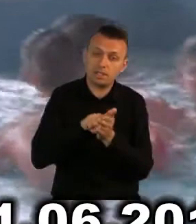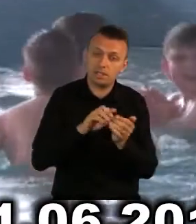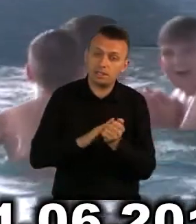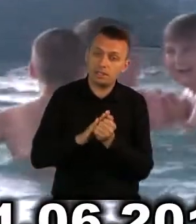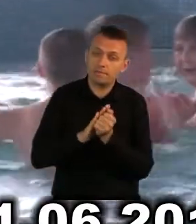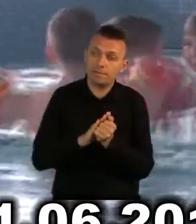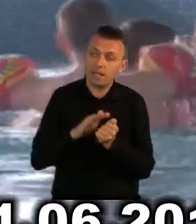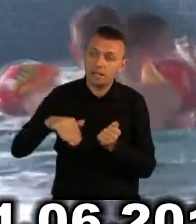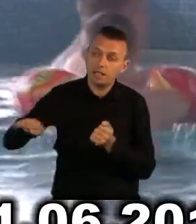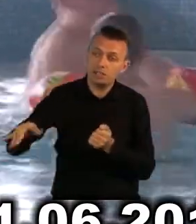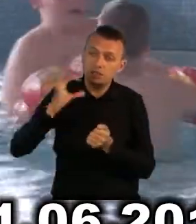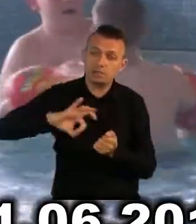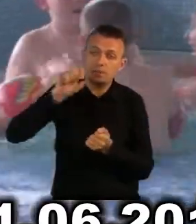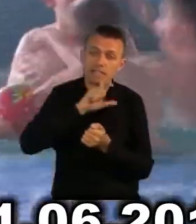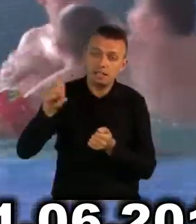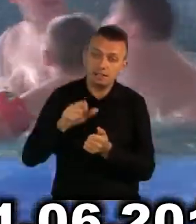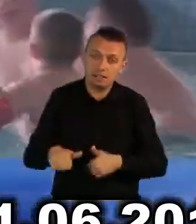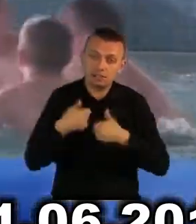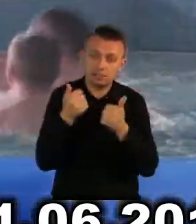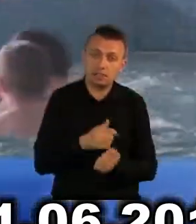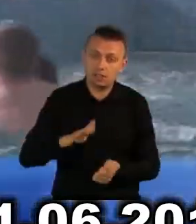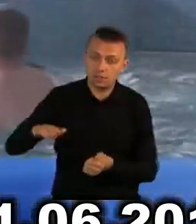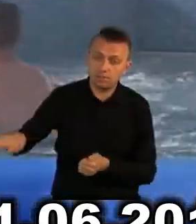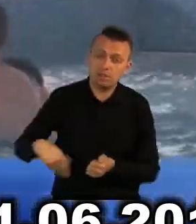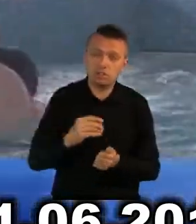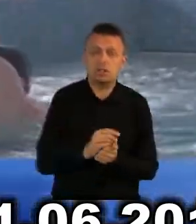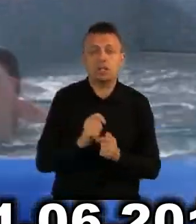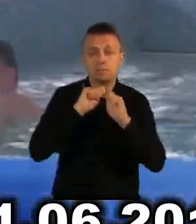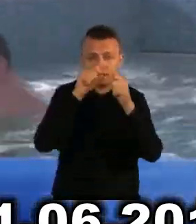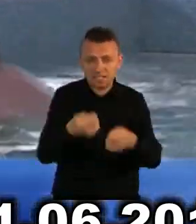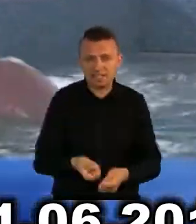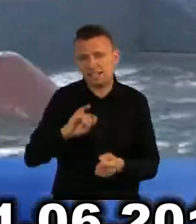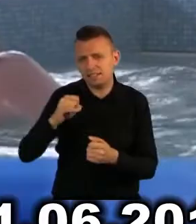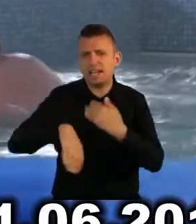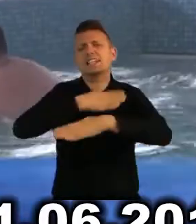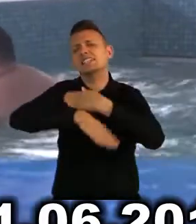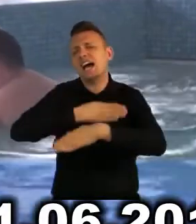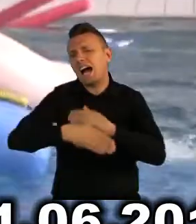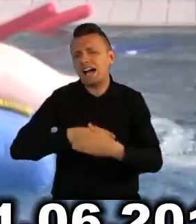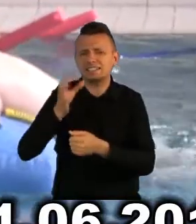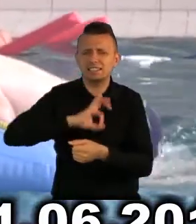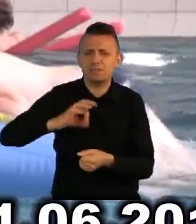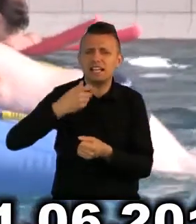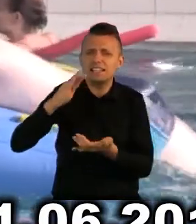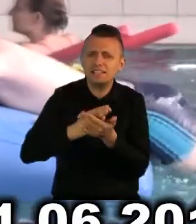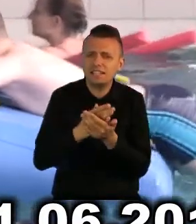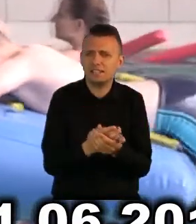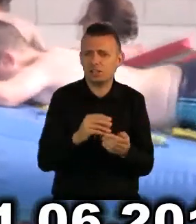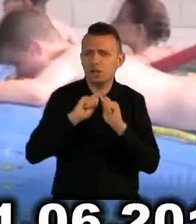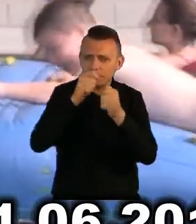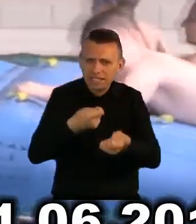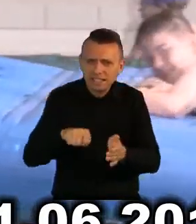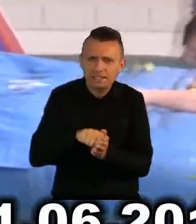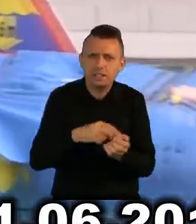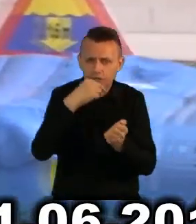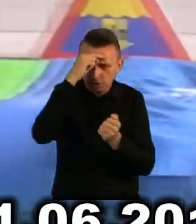to święto, gdzie dzieci otrzymują prezenty i organizowane są dla nich różne atrakcje. Ale Dzień dziecka to nie tylko prezenty od rodziców, ale i dobra zabawa.